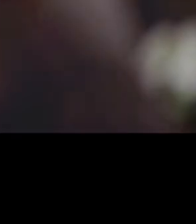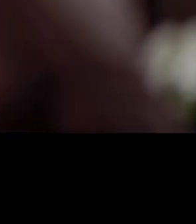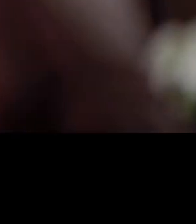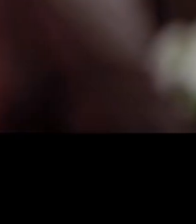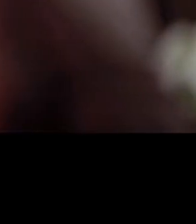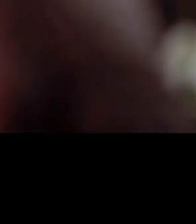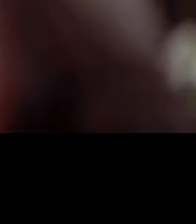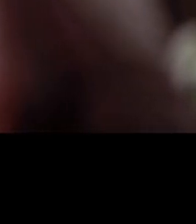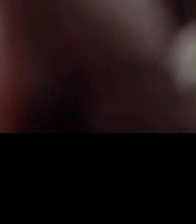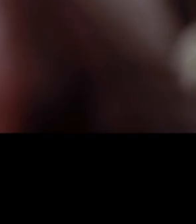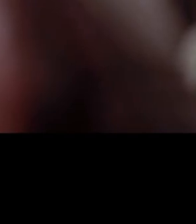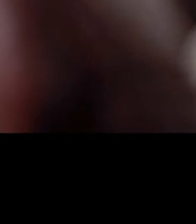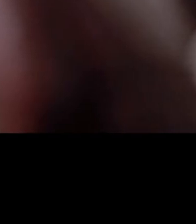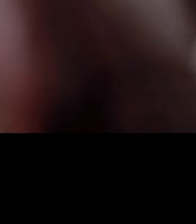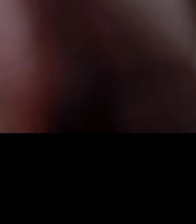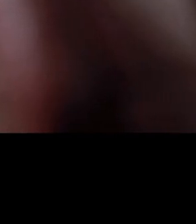zatvori